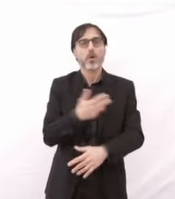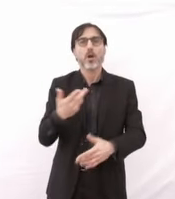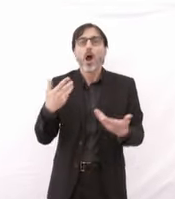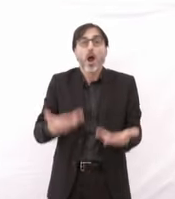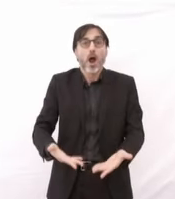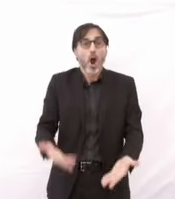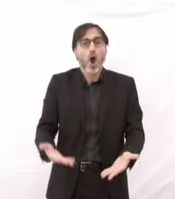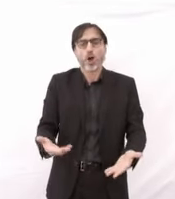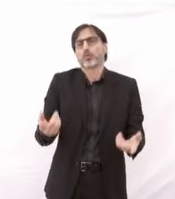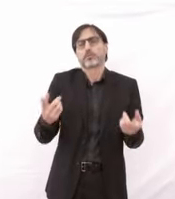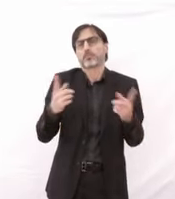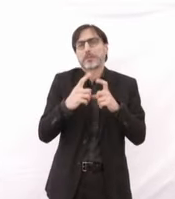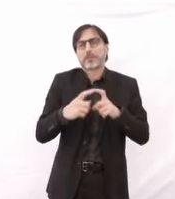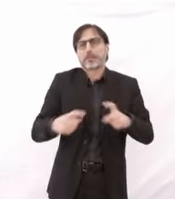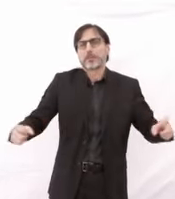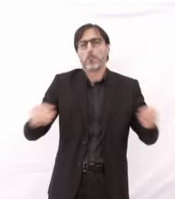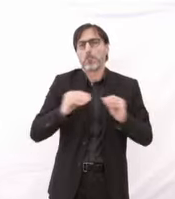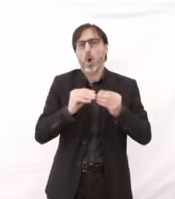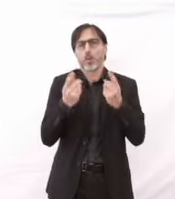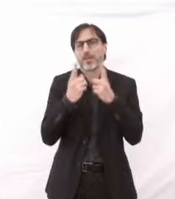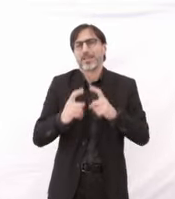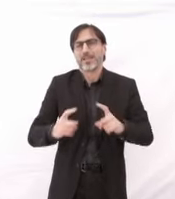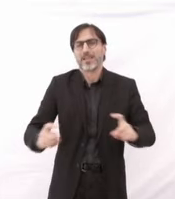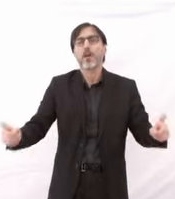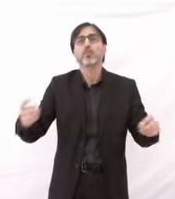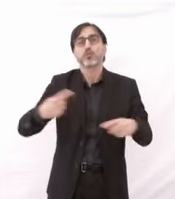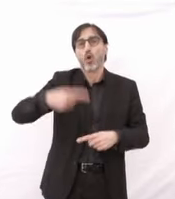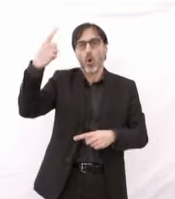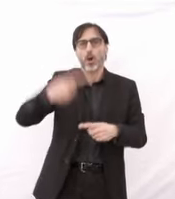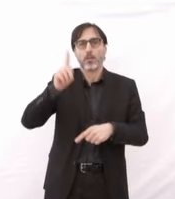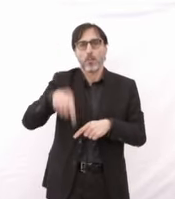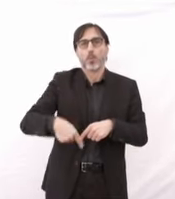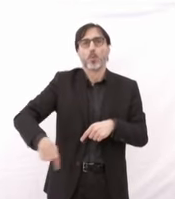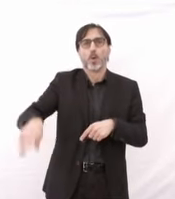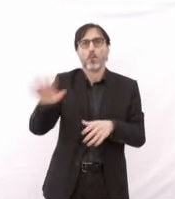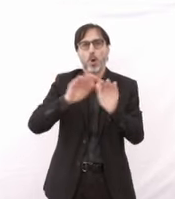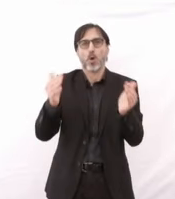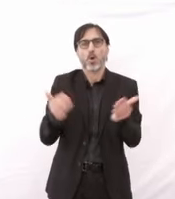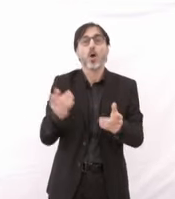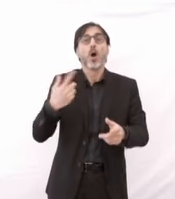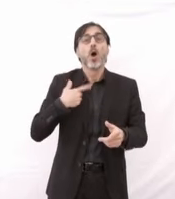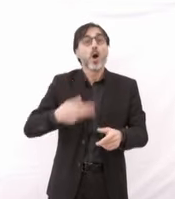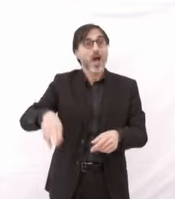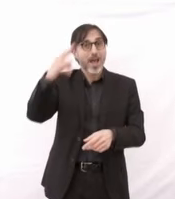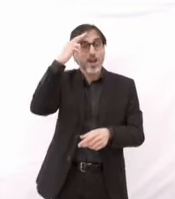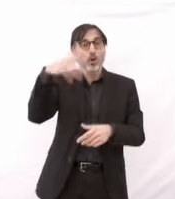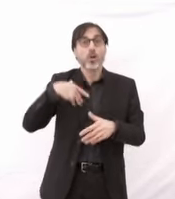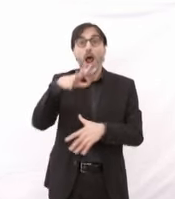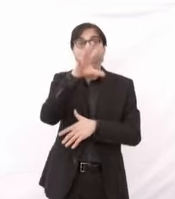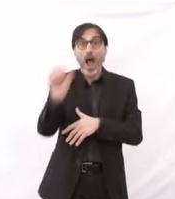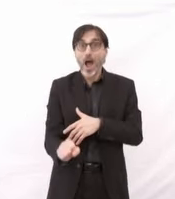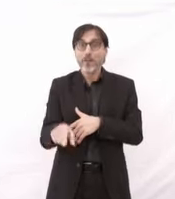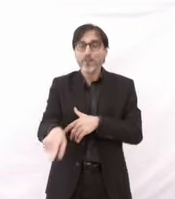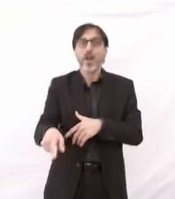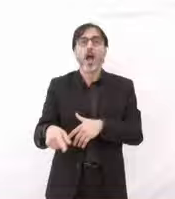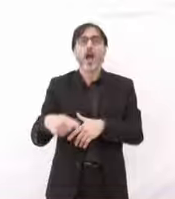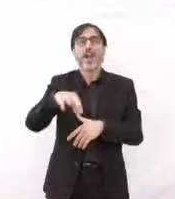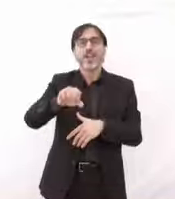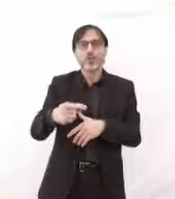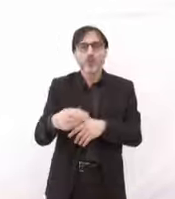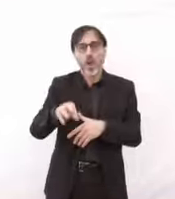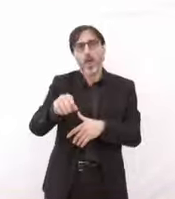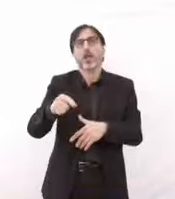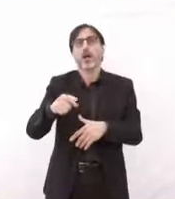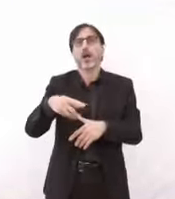modo, in modi molto diversi tra di loro, questa giornata. E quindi voglio ricordare come oggi in Africa, in Nigeria,